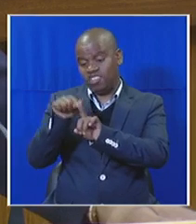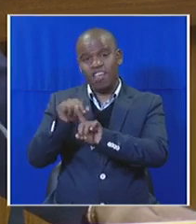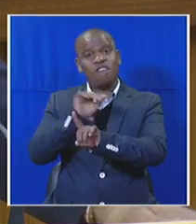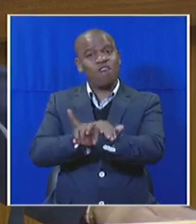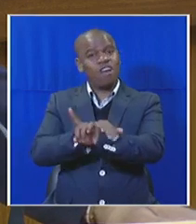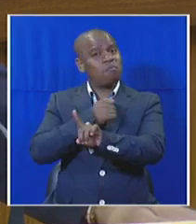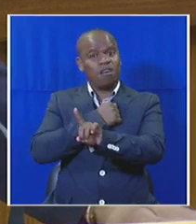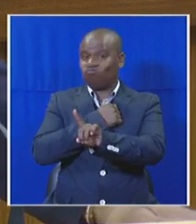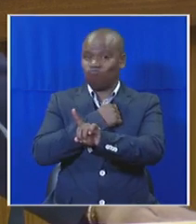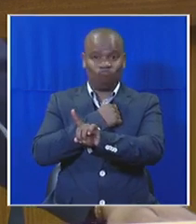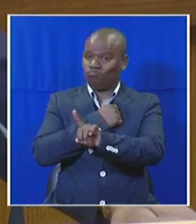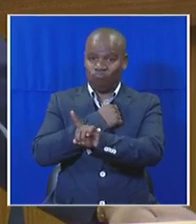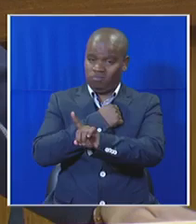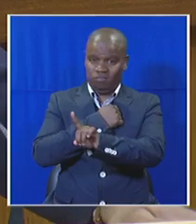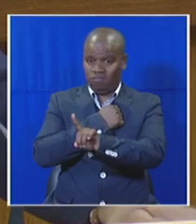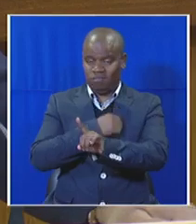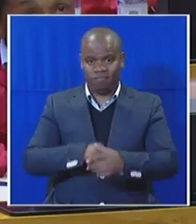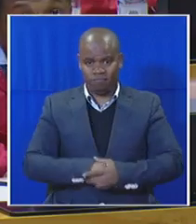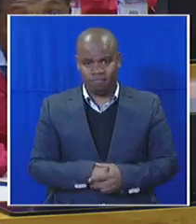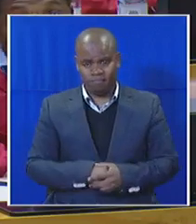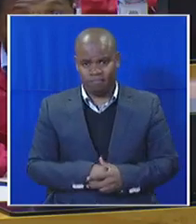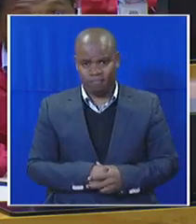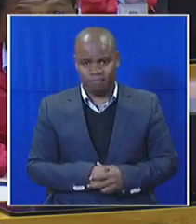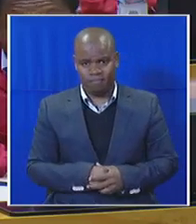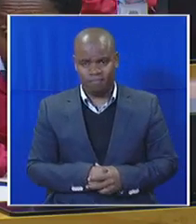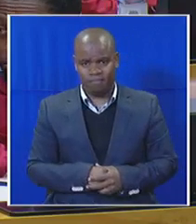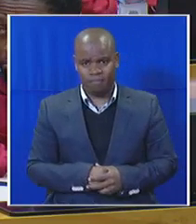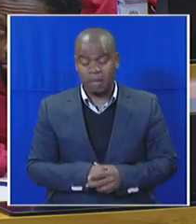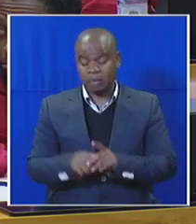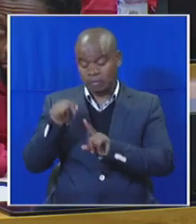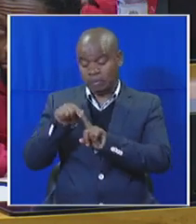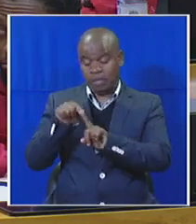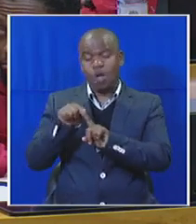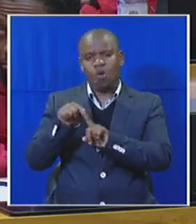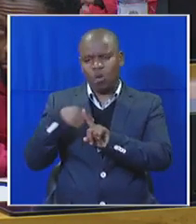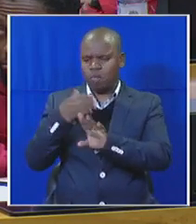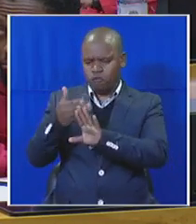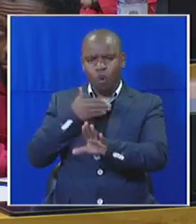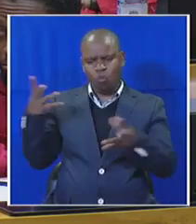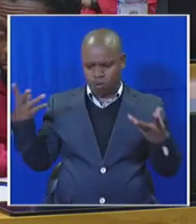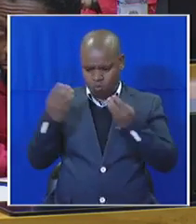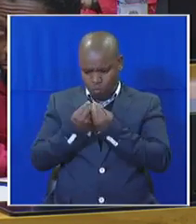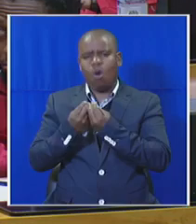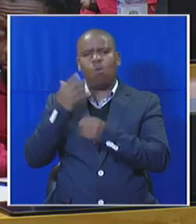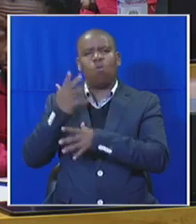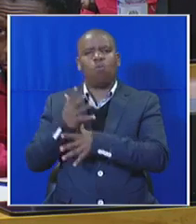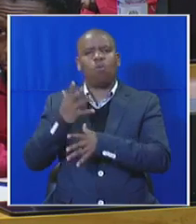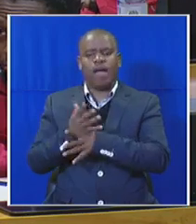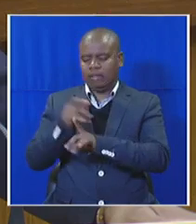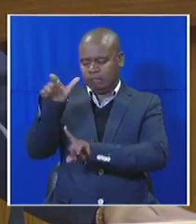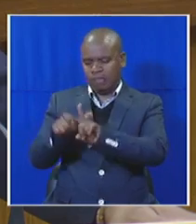uMashinini ube yicolleague emsebenzini, wayeqashwe ngamakhono akhe ukuthi abe